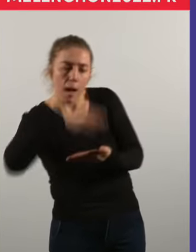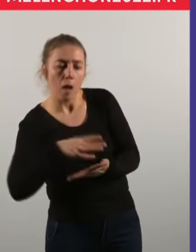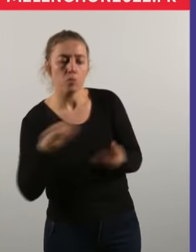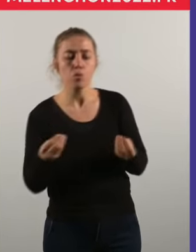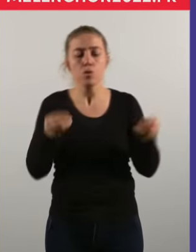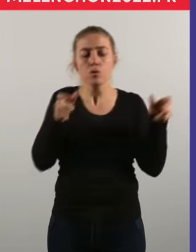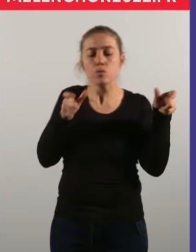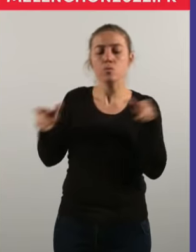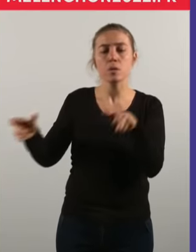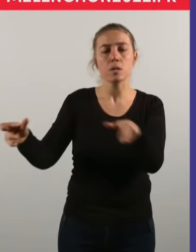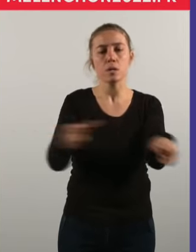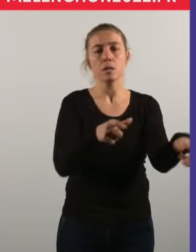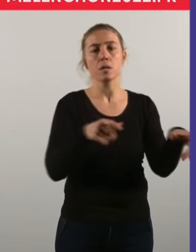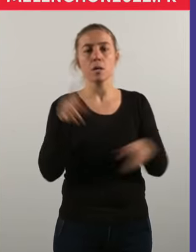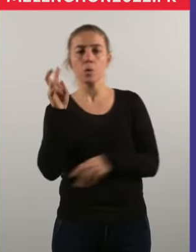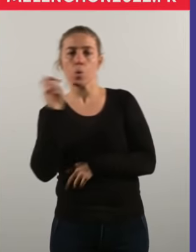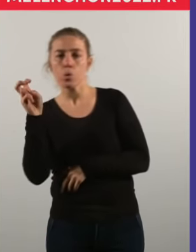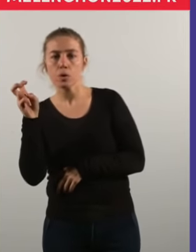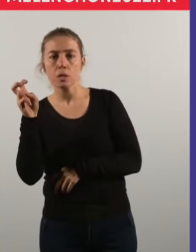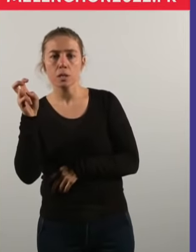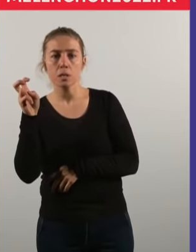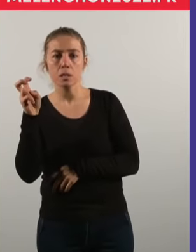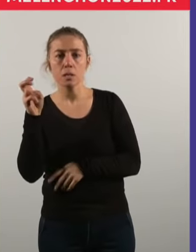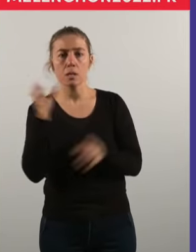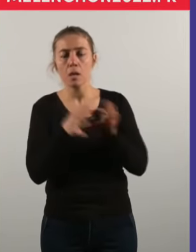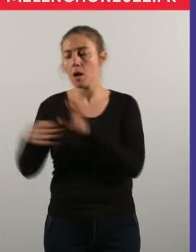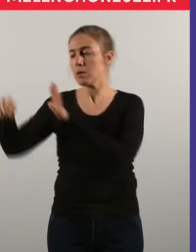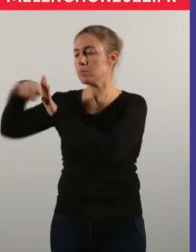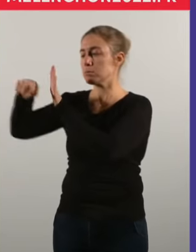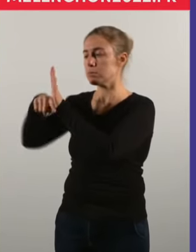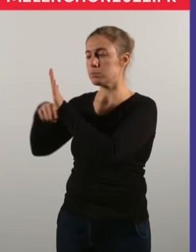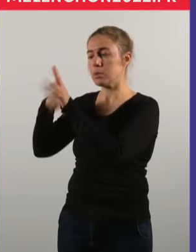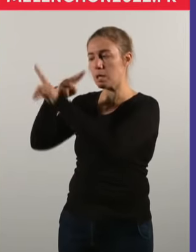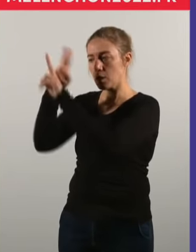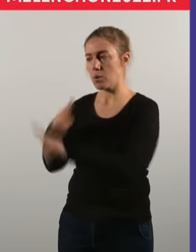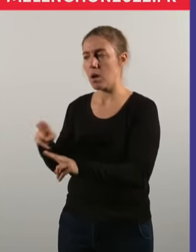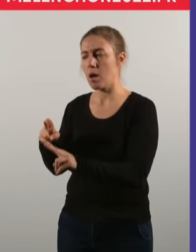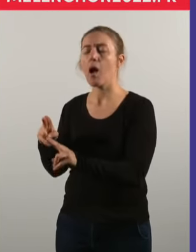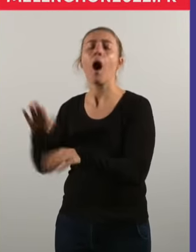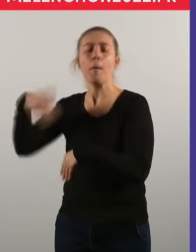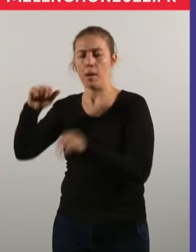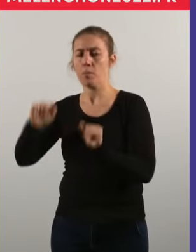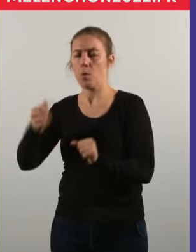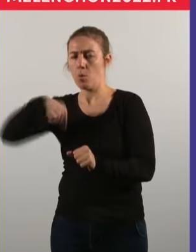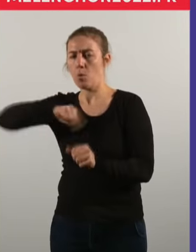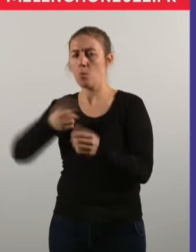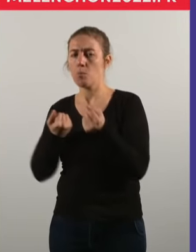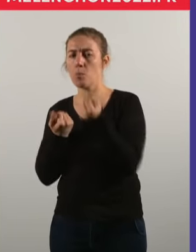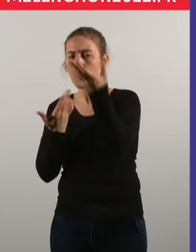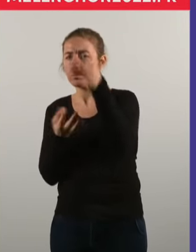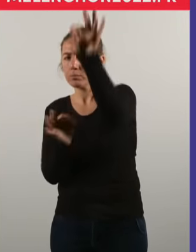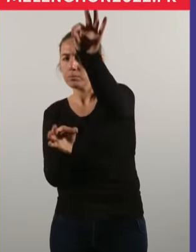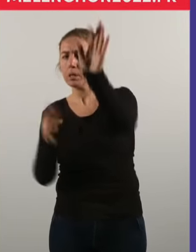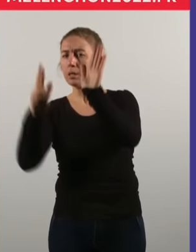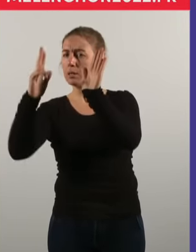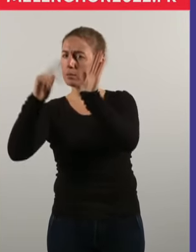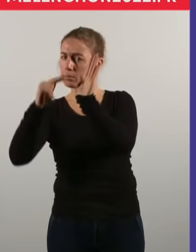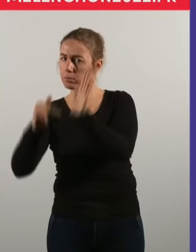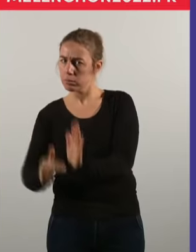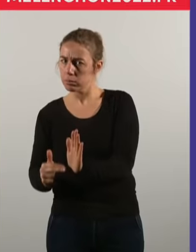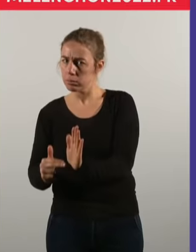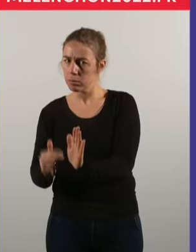des traités internationaux, dont nous proposerons la signature le moment venu dans le cadre de cette